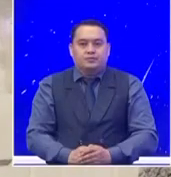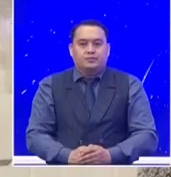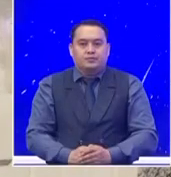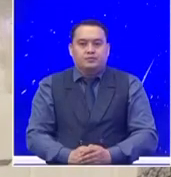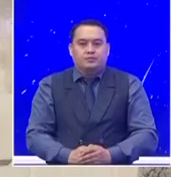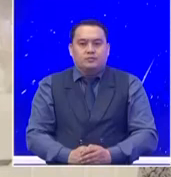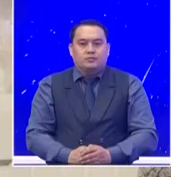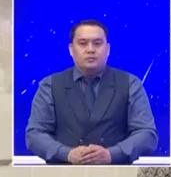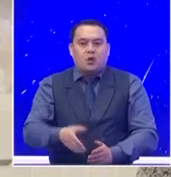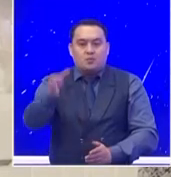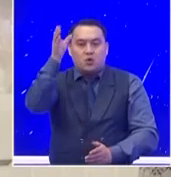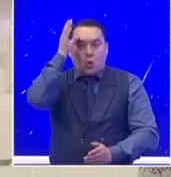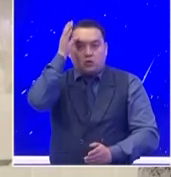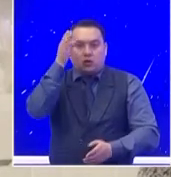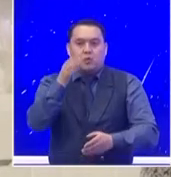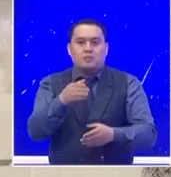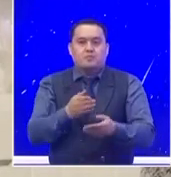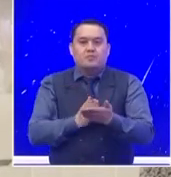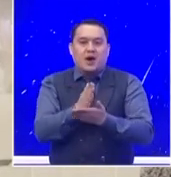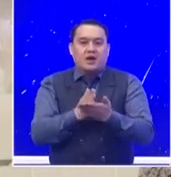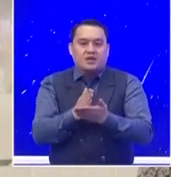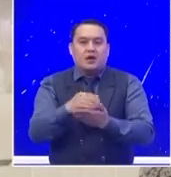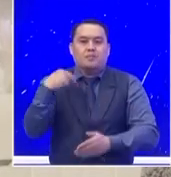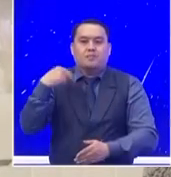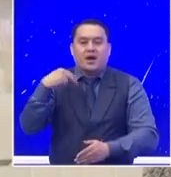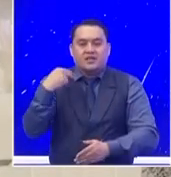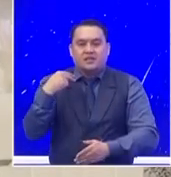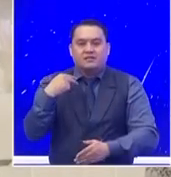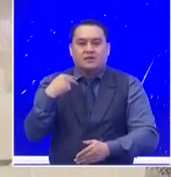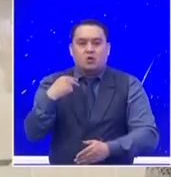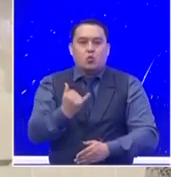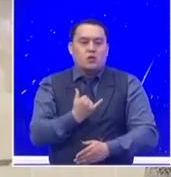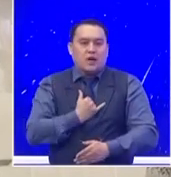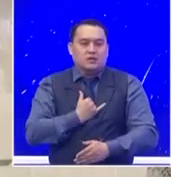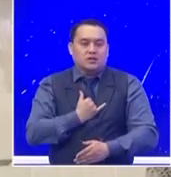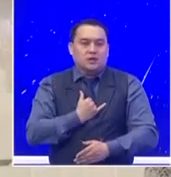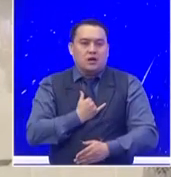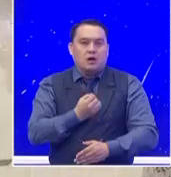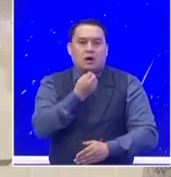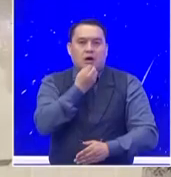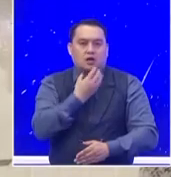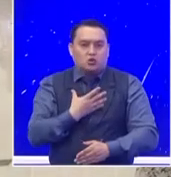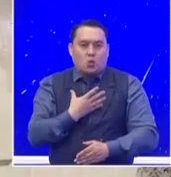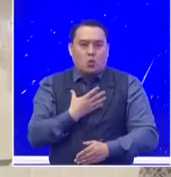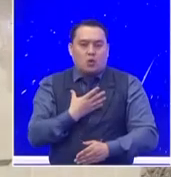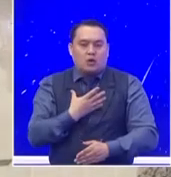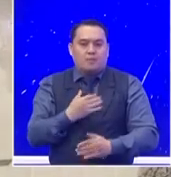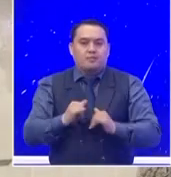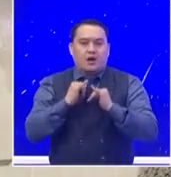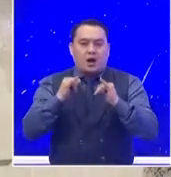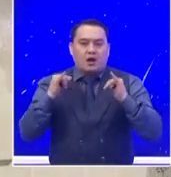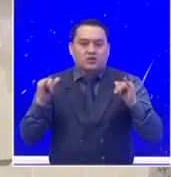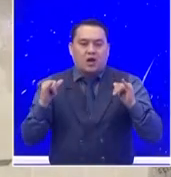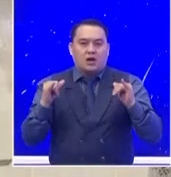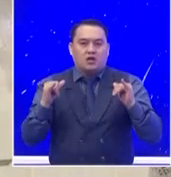Благодаря мудрой политике президента нашей республики, правительства, у нас очень хорошо продвигается